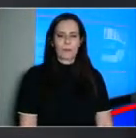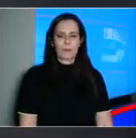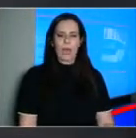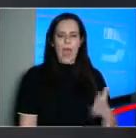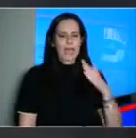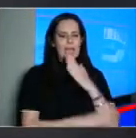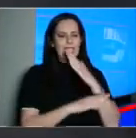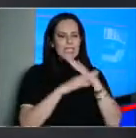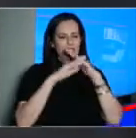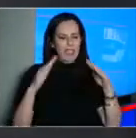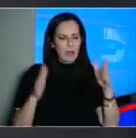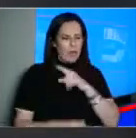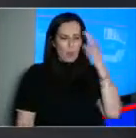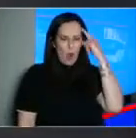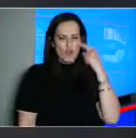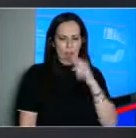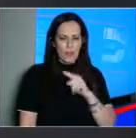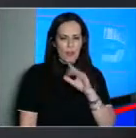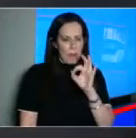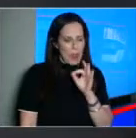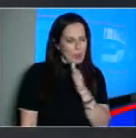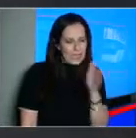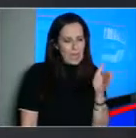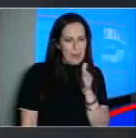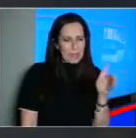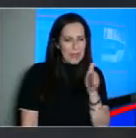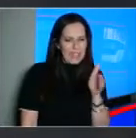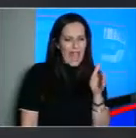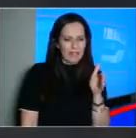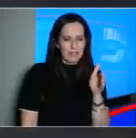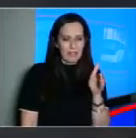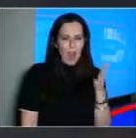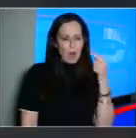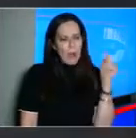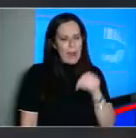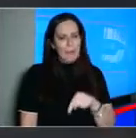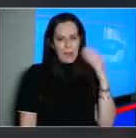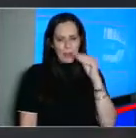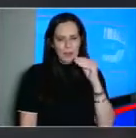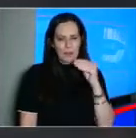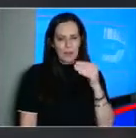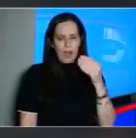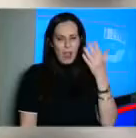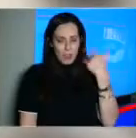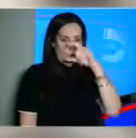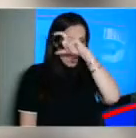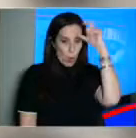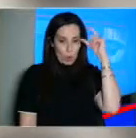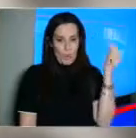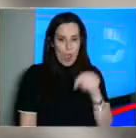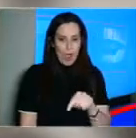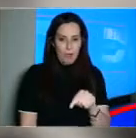היה מין צריפון כזה בראש העין, בצד, ממש ממש בצד. והיו באים לבית ספר, הייתה אחות